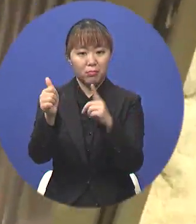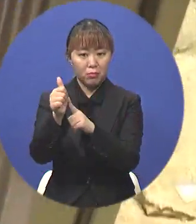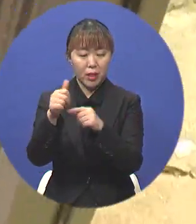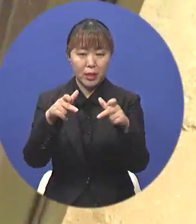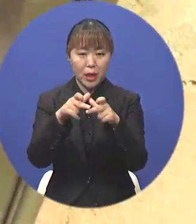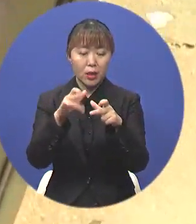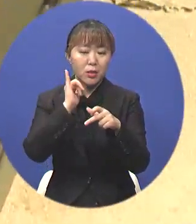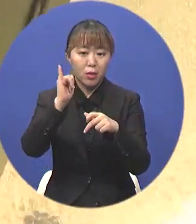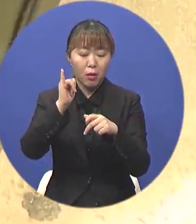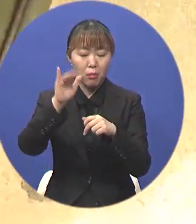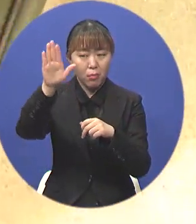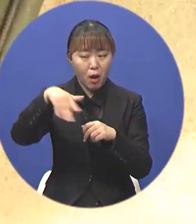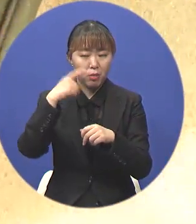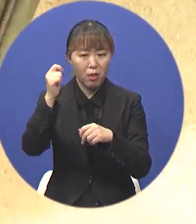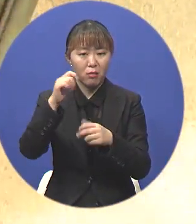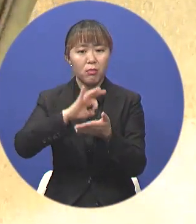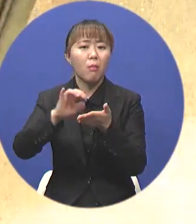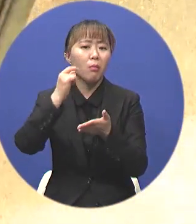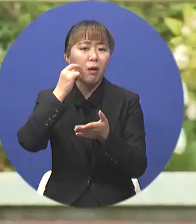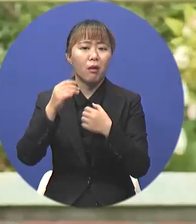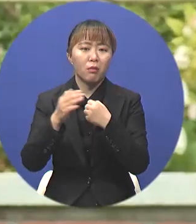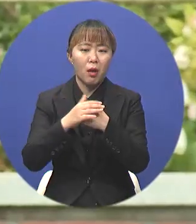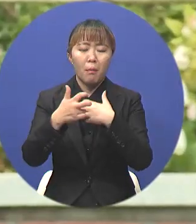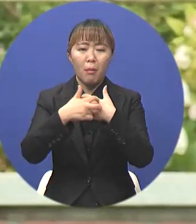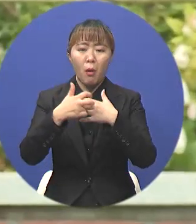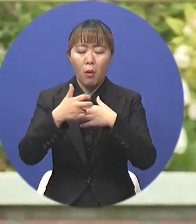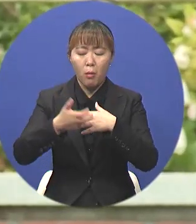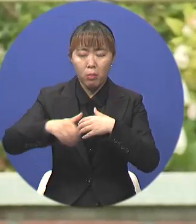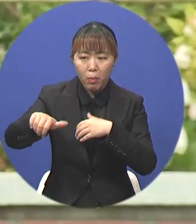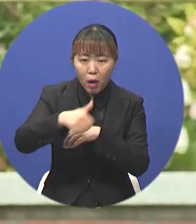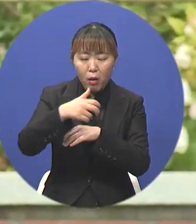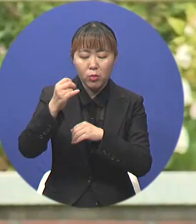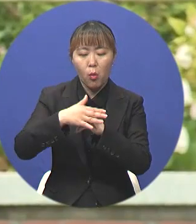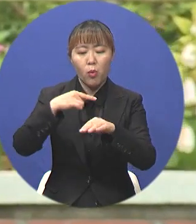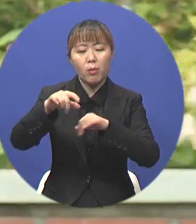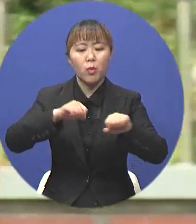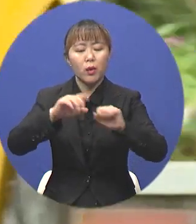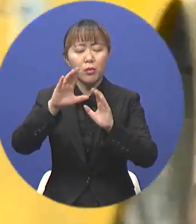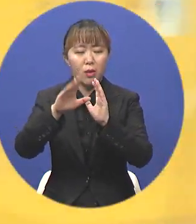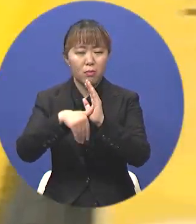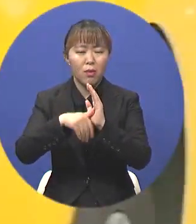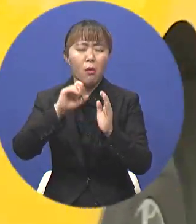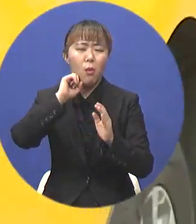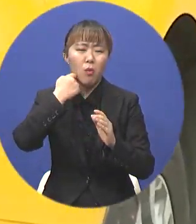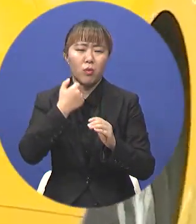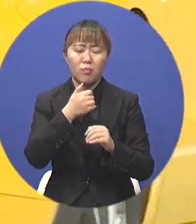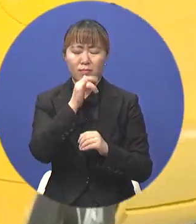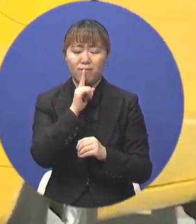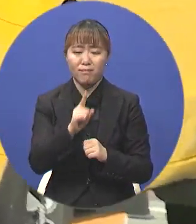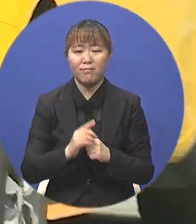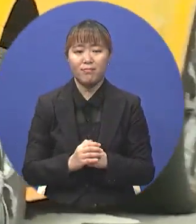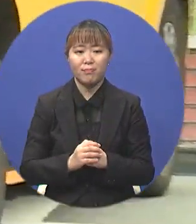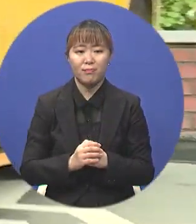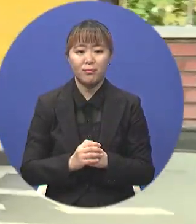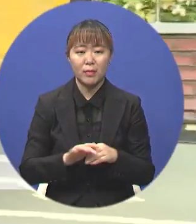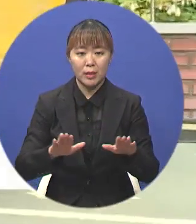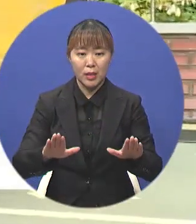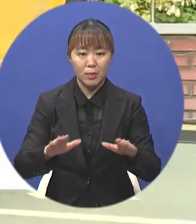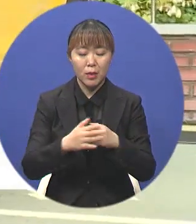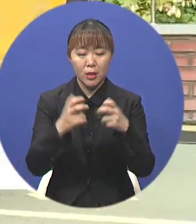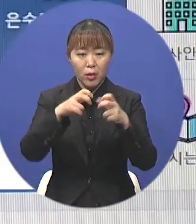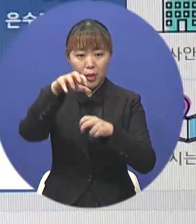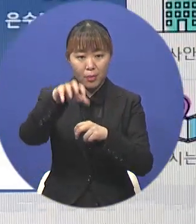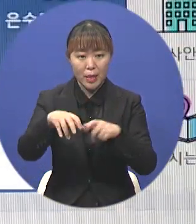장애인 콜택시를 이용할 수 없어 병원 이동은 물론 외부 활동에 어려움을 겪고 있기 때문입니다. 현재